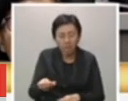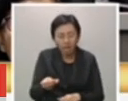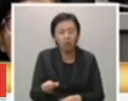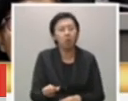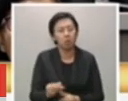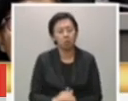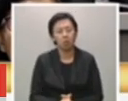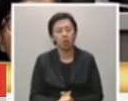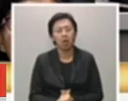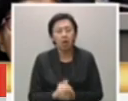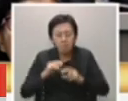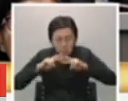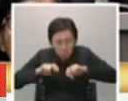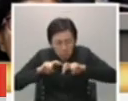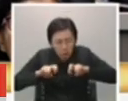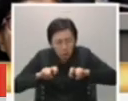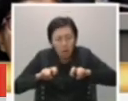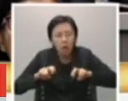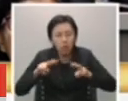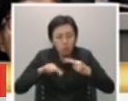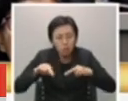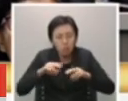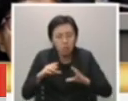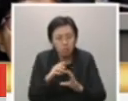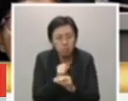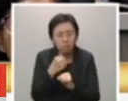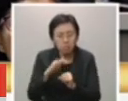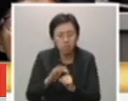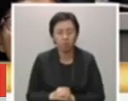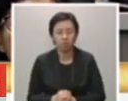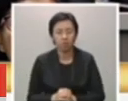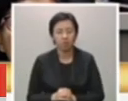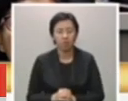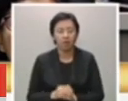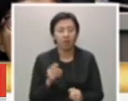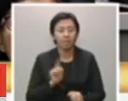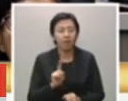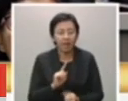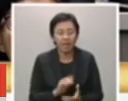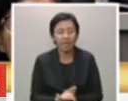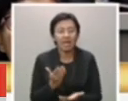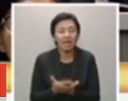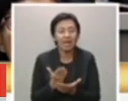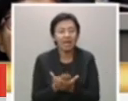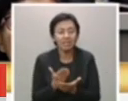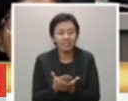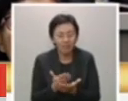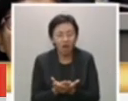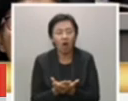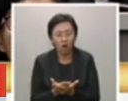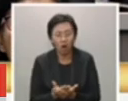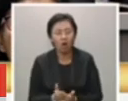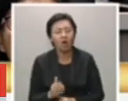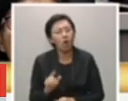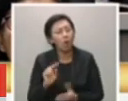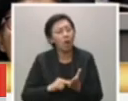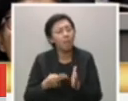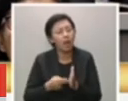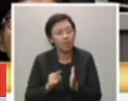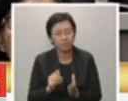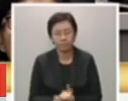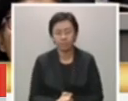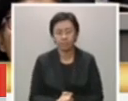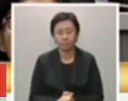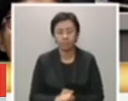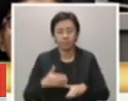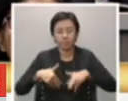จน์มาแล้วมันเป็นการหลายๆครั้งเป็นการยืมกำลังซื้อในอนาคตมาใช้ยืมกำลังซื้อในอนาคตคืออะไรก็คือ